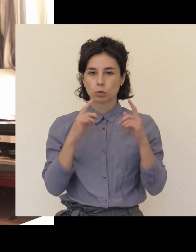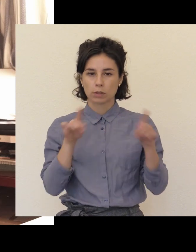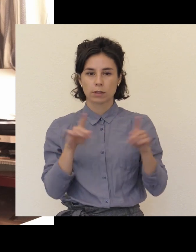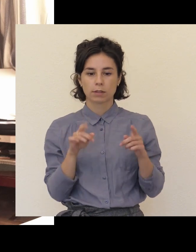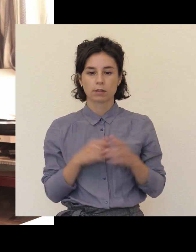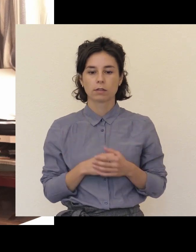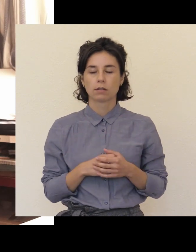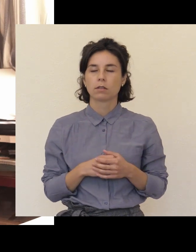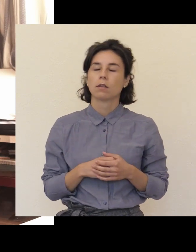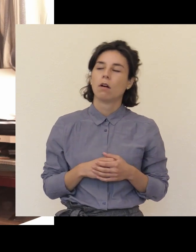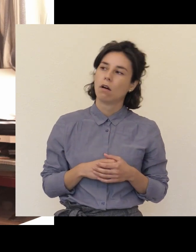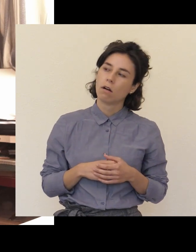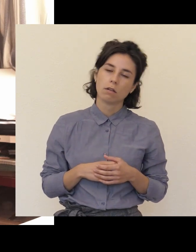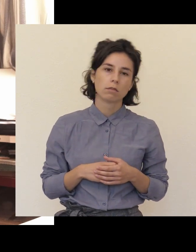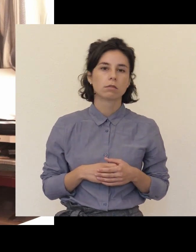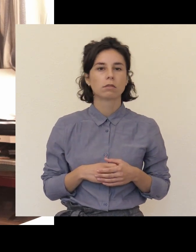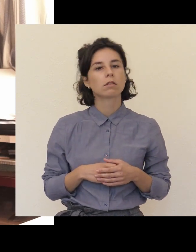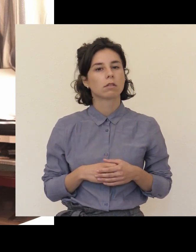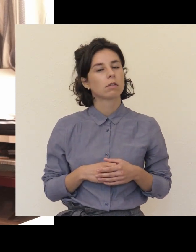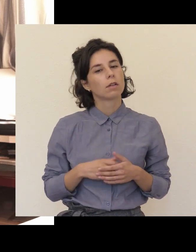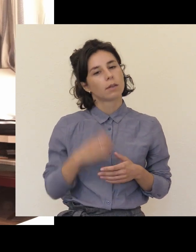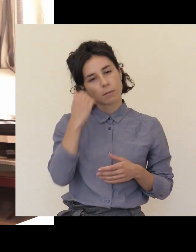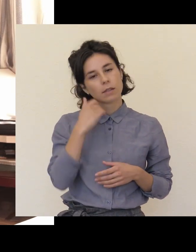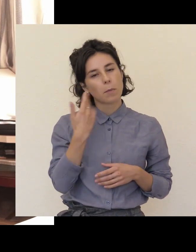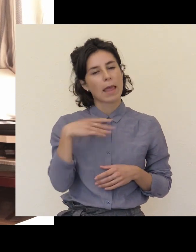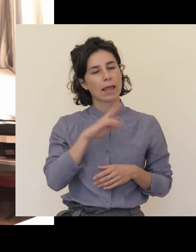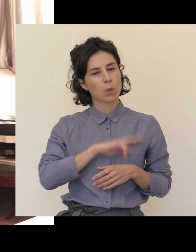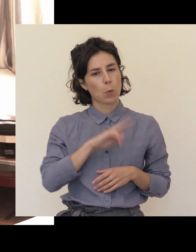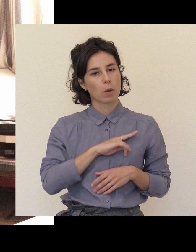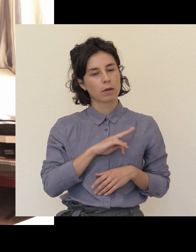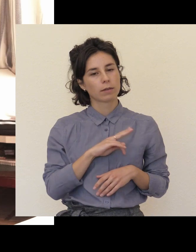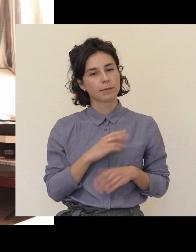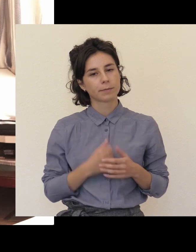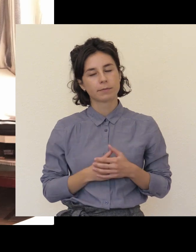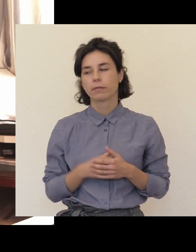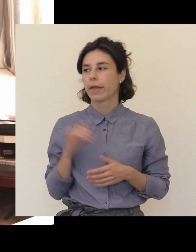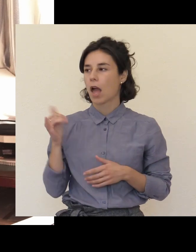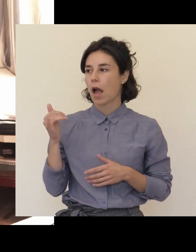Leider kann es noch einen Moment dauern. Bitte haben Sie noch etwas Geduld. Ja.